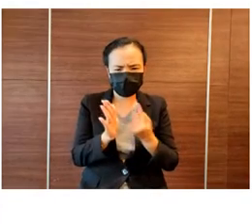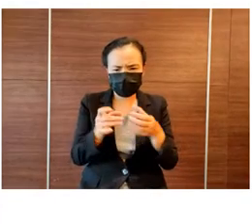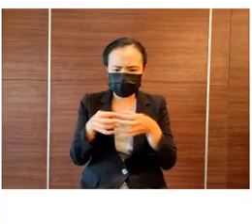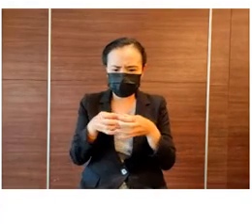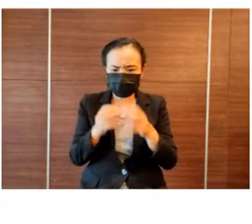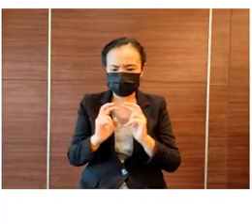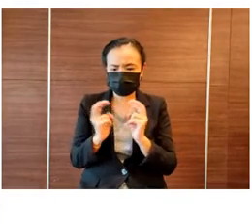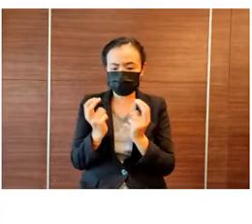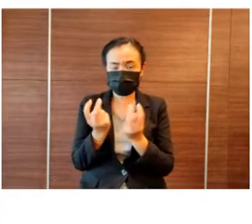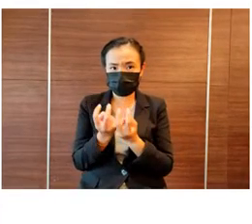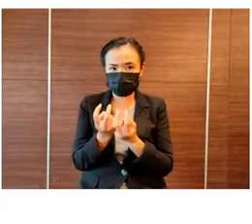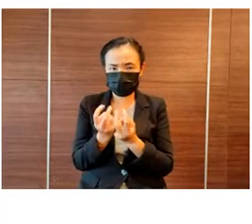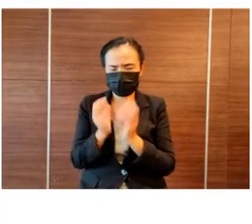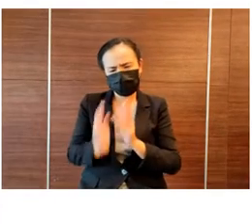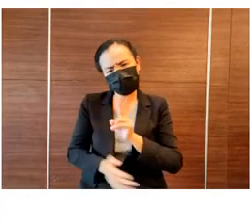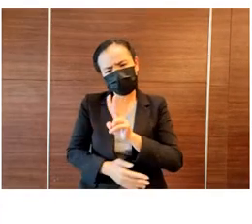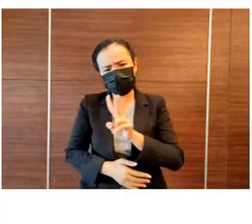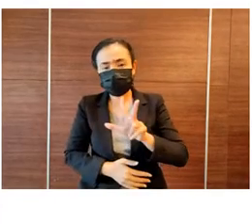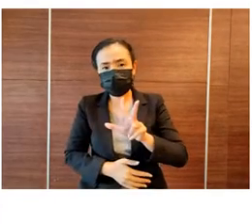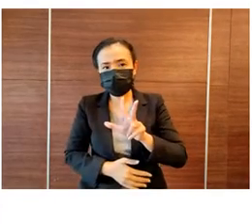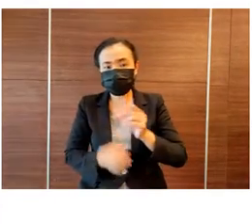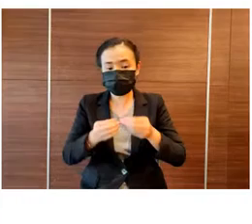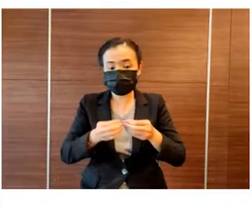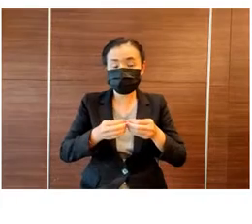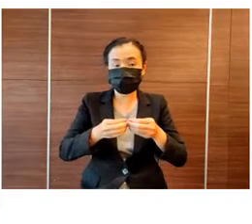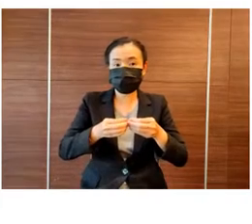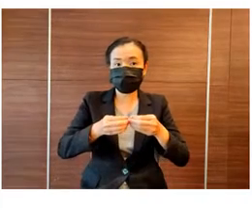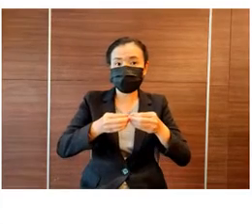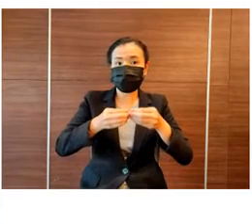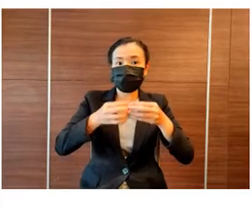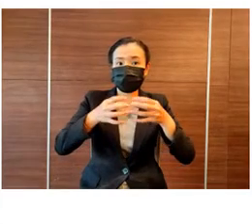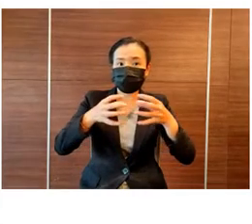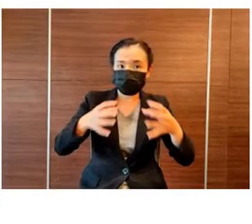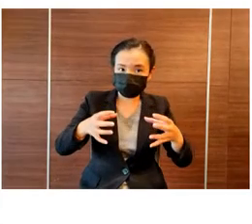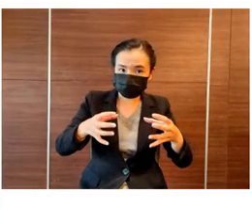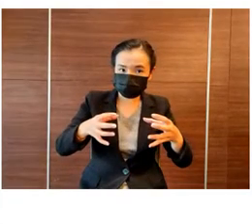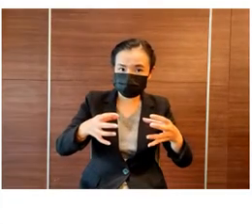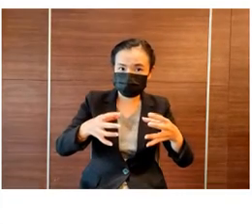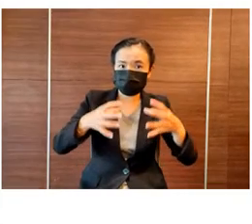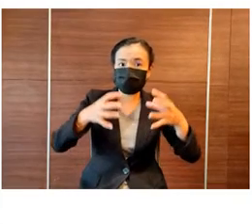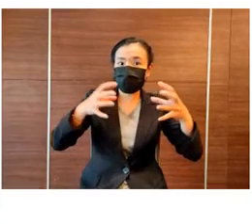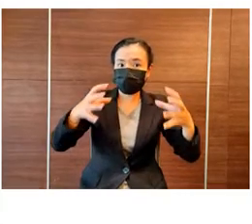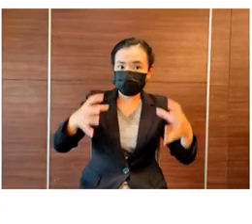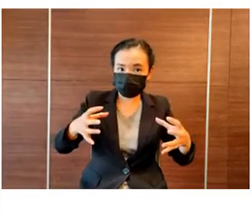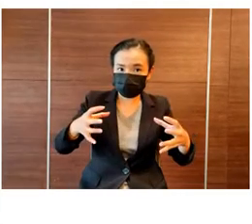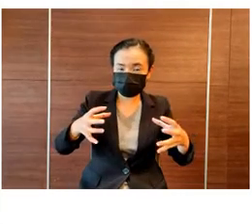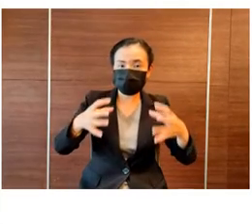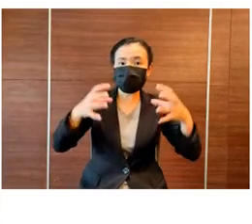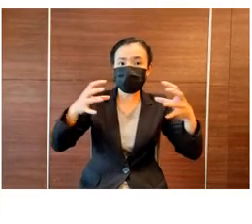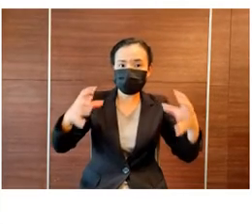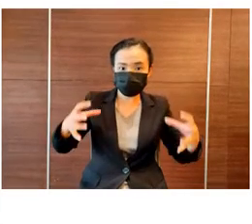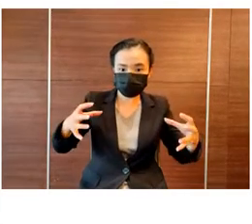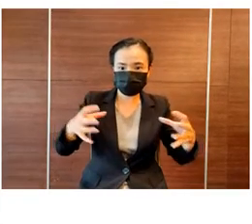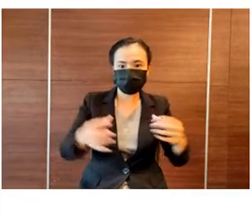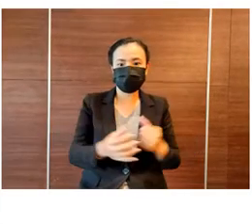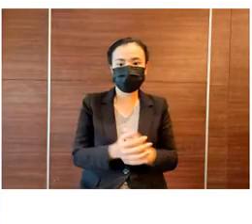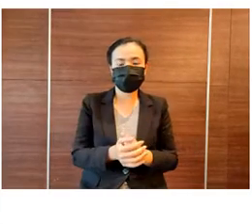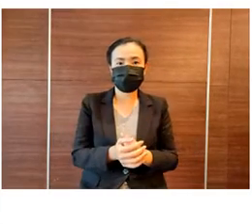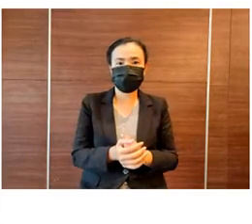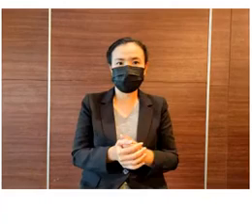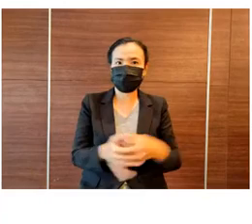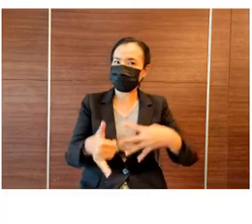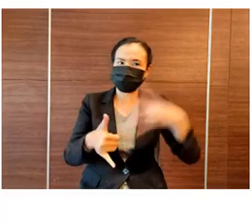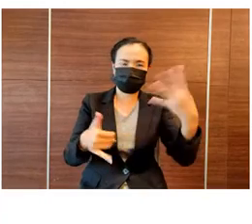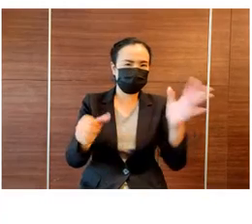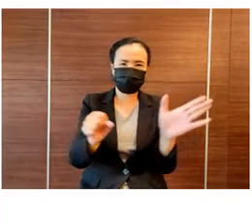งกลมๆ 2-3 คนตอนแรกขยับมาเป็นคาเป้งคอกนะครับต่อมาขยับไปถึงฟ้าสีลุงซึ่งฟ้าสีลุงเนี่ยค่อนข้าง